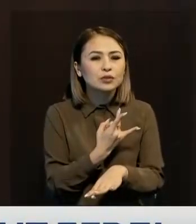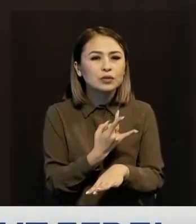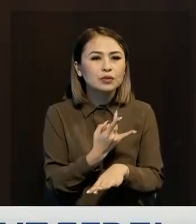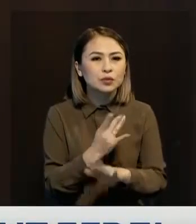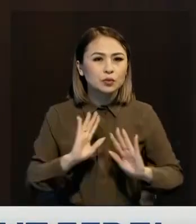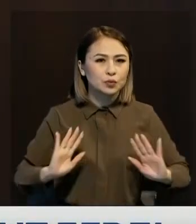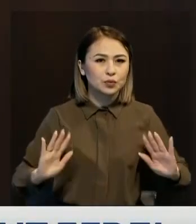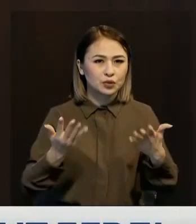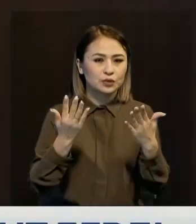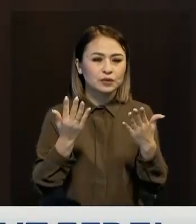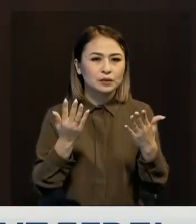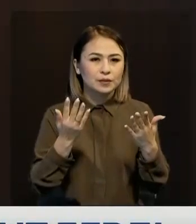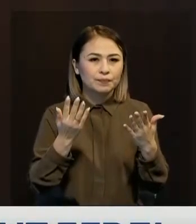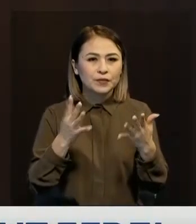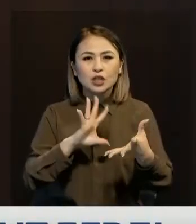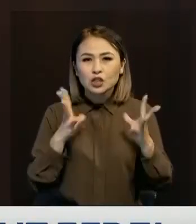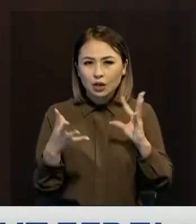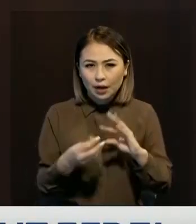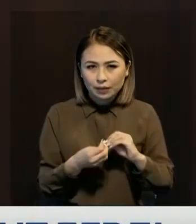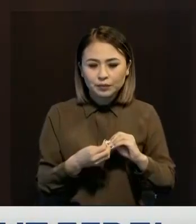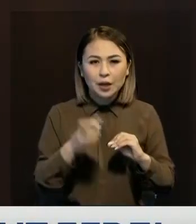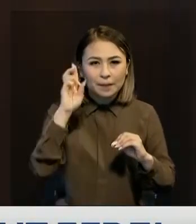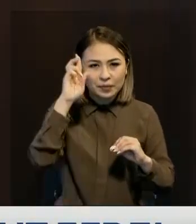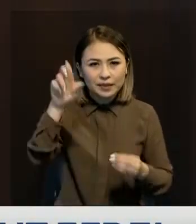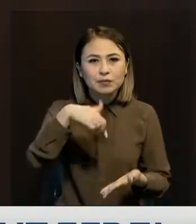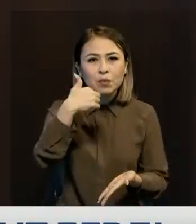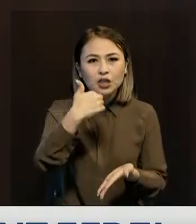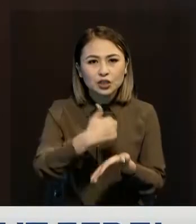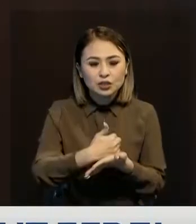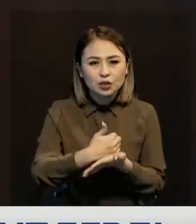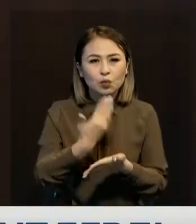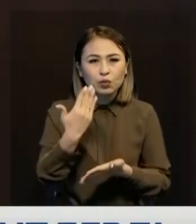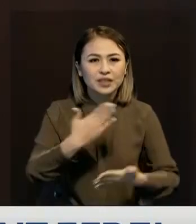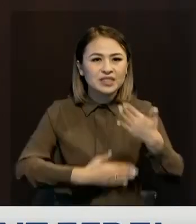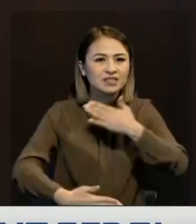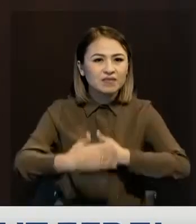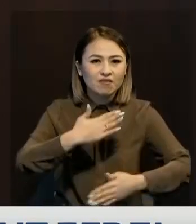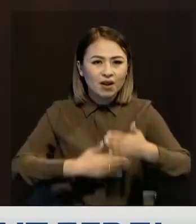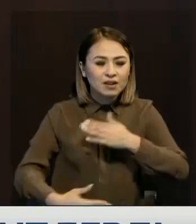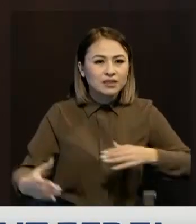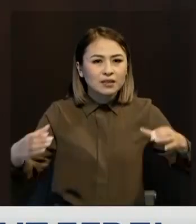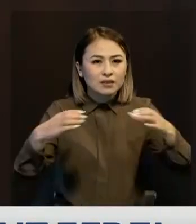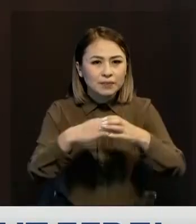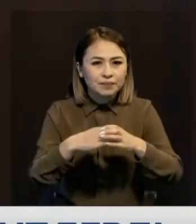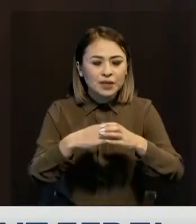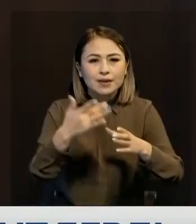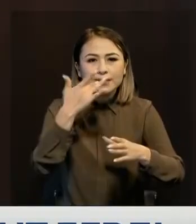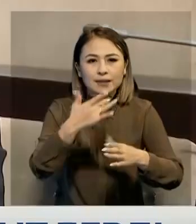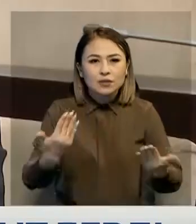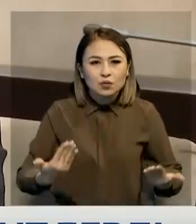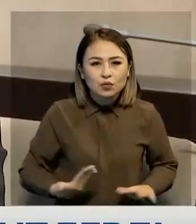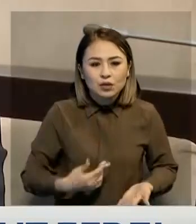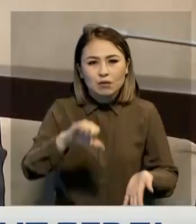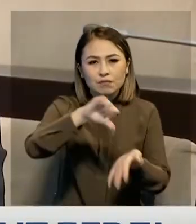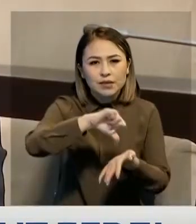орын алып отыр. Жалпы мемлекет басшысы бұл санаттағы азаматтардың саяси өмірге